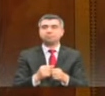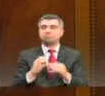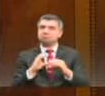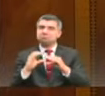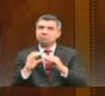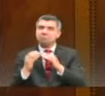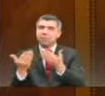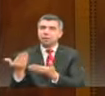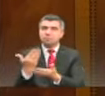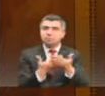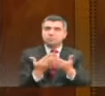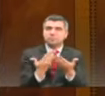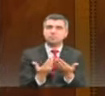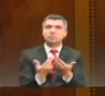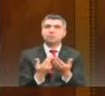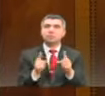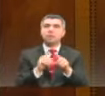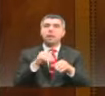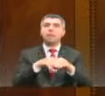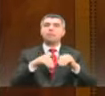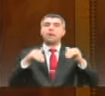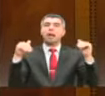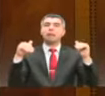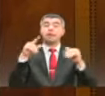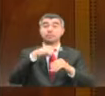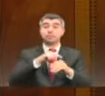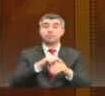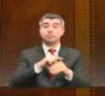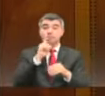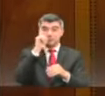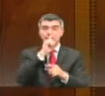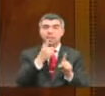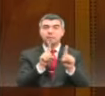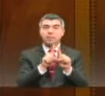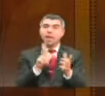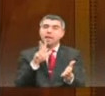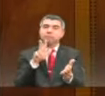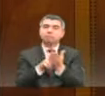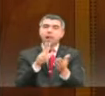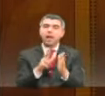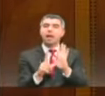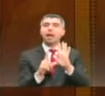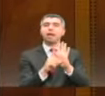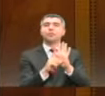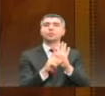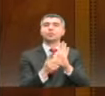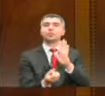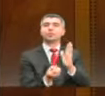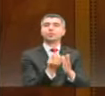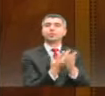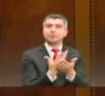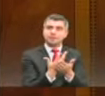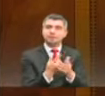الوثيق مع مؤسستكم الموقرة من أجل استكمال اعتماد القوانين التنظيمية